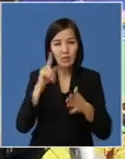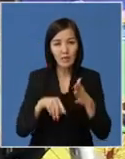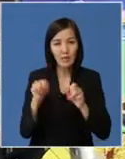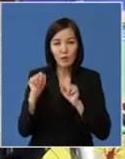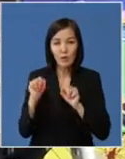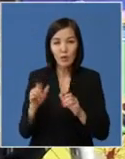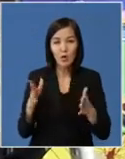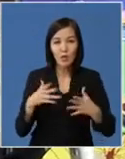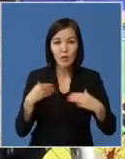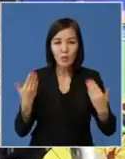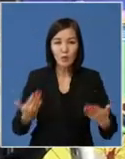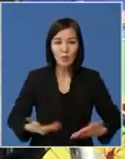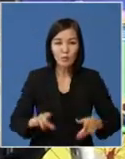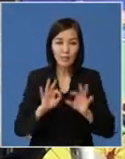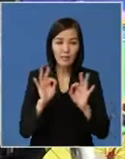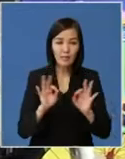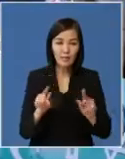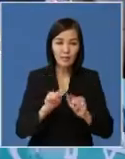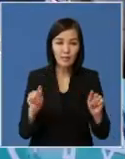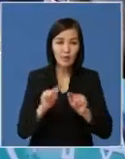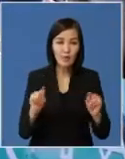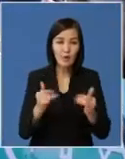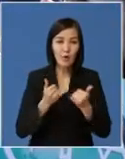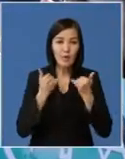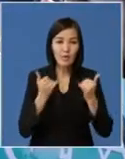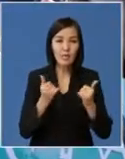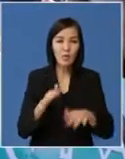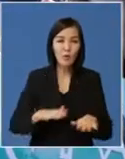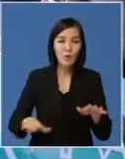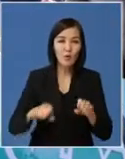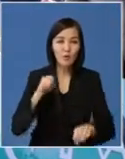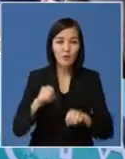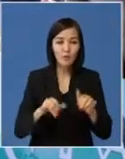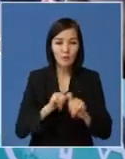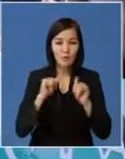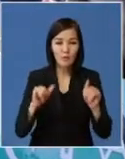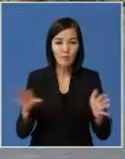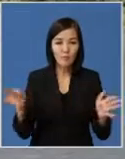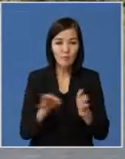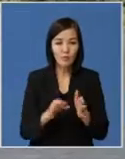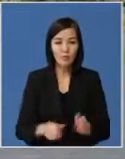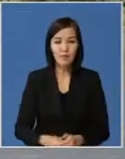қорғауға, салауатты өмір салтын насихаттауға бағытталған. Сонымен қатар өңірімізде велоспортты дамытуды көздейді.